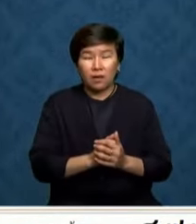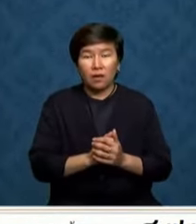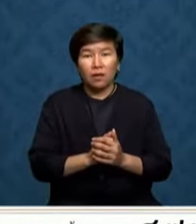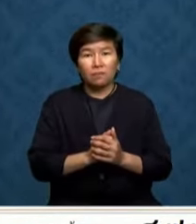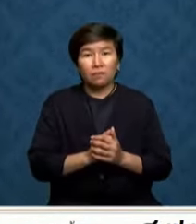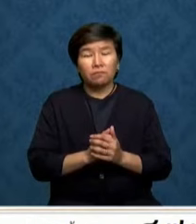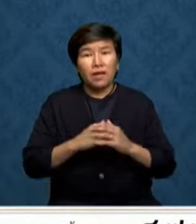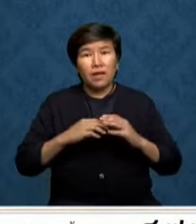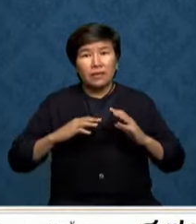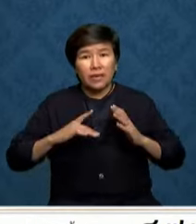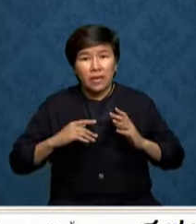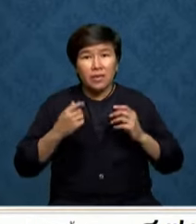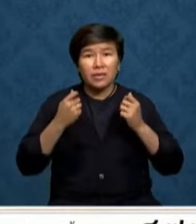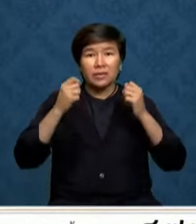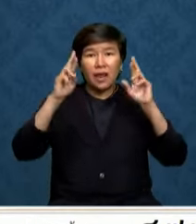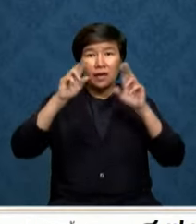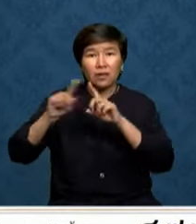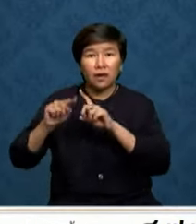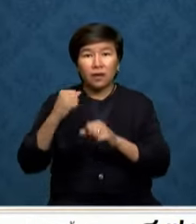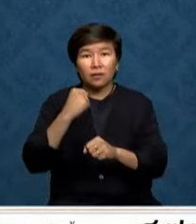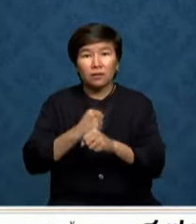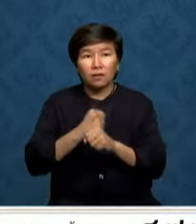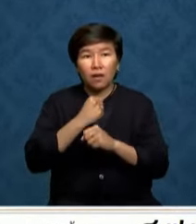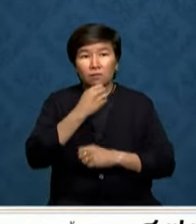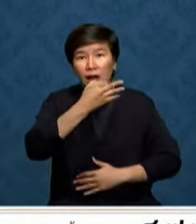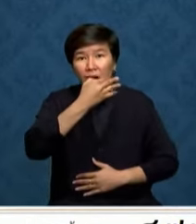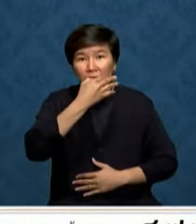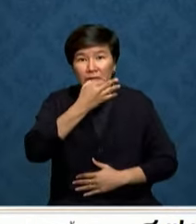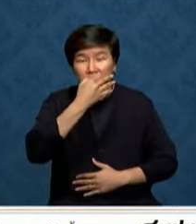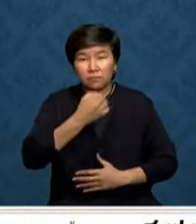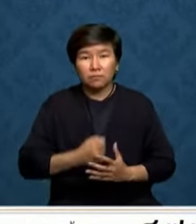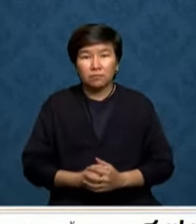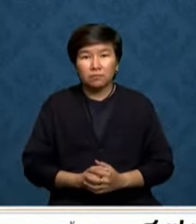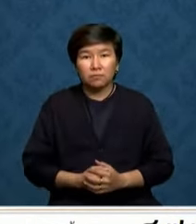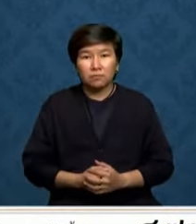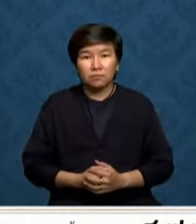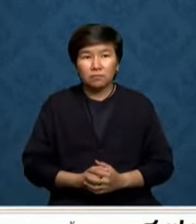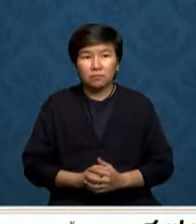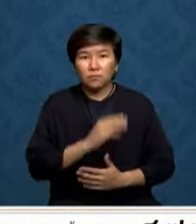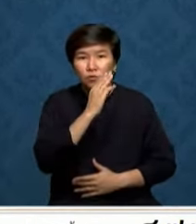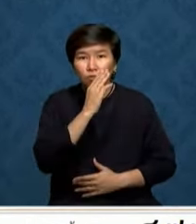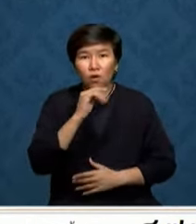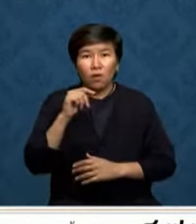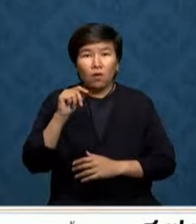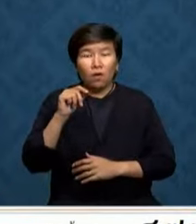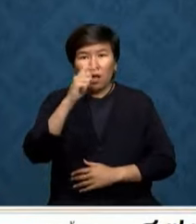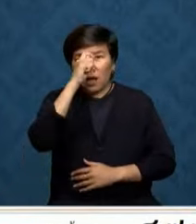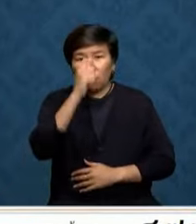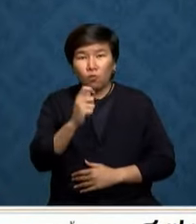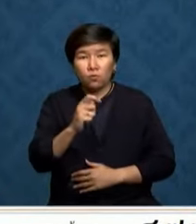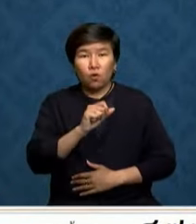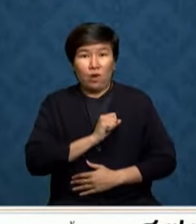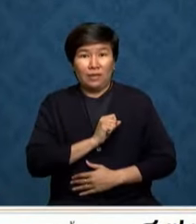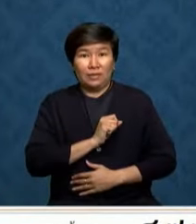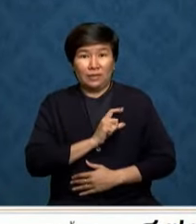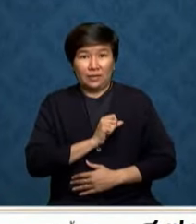เสรีให้มีการสามารถประกอบอาชีพที่ละเมิดสิ่งที่ห้ามที่ถูก